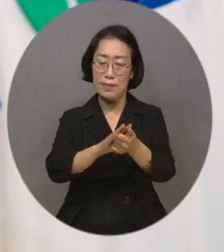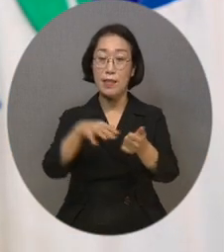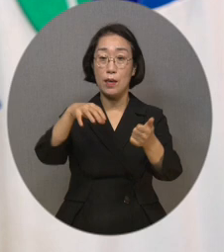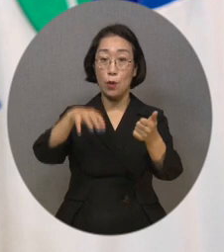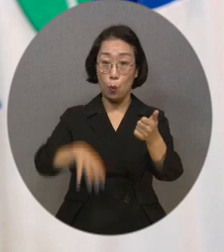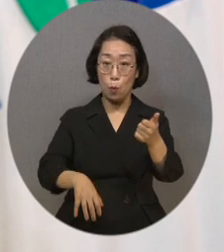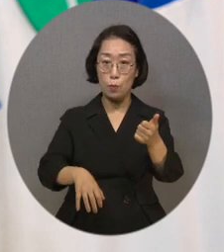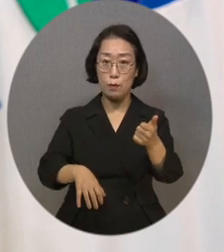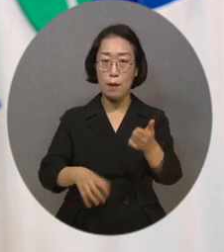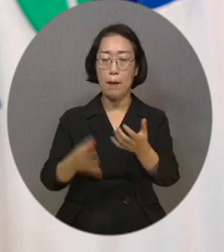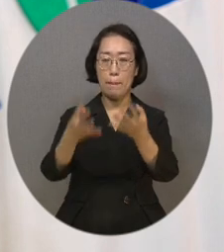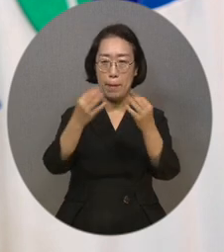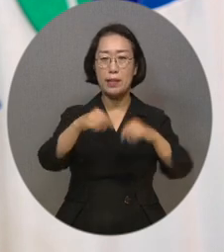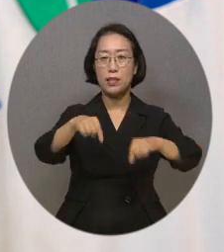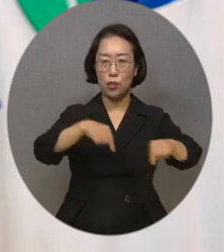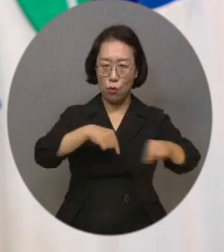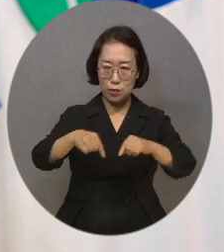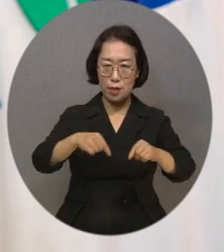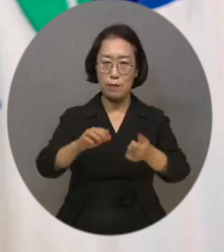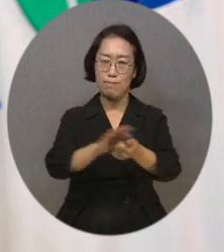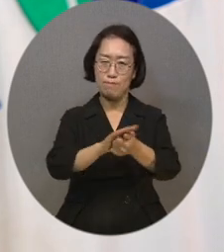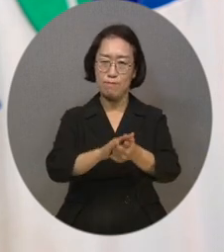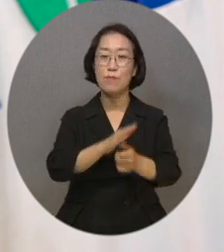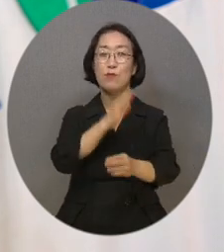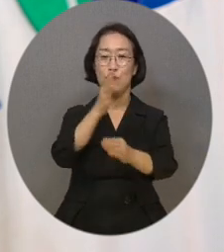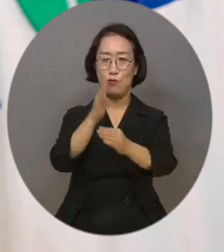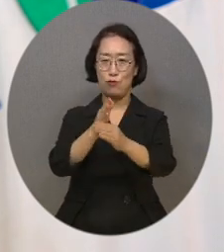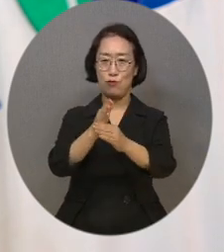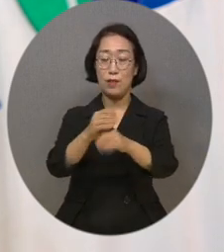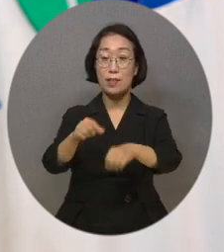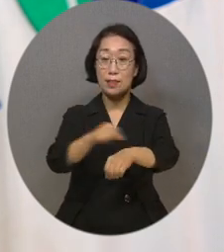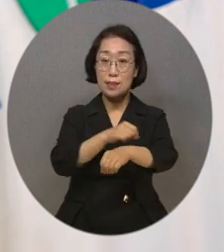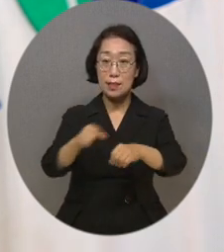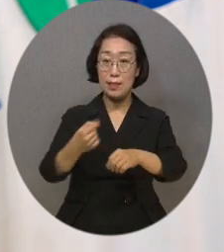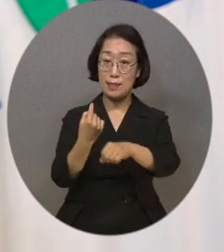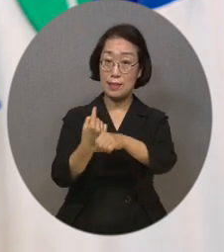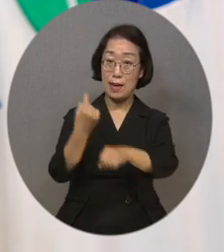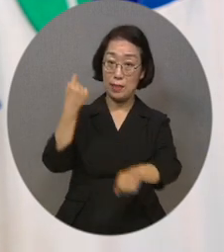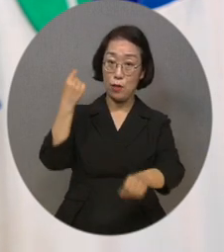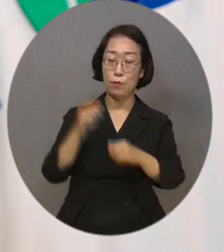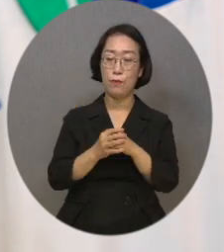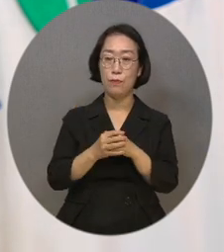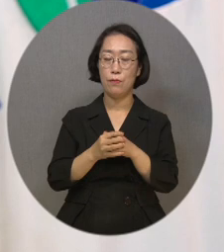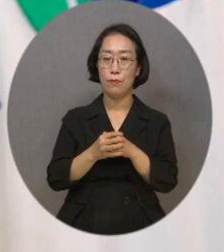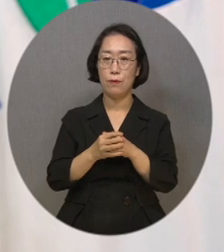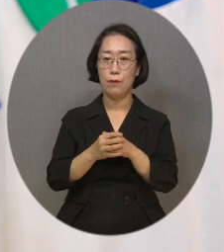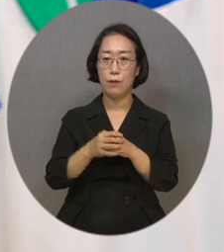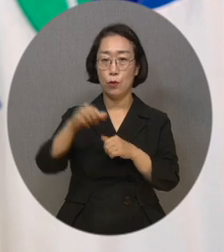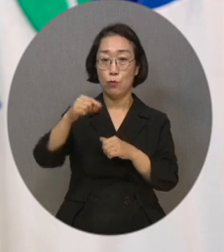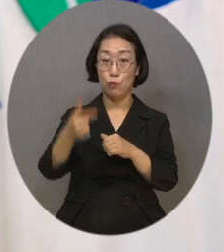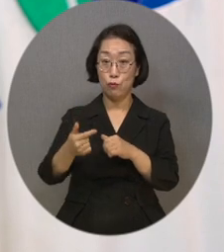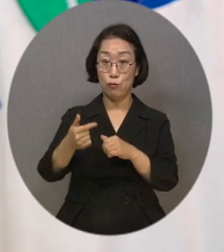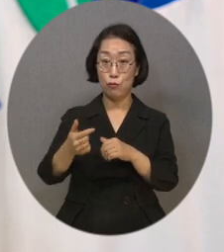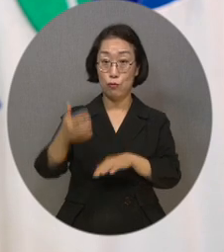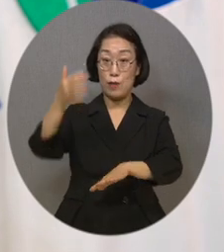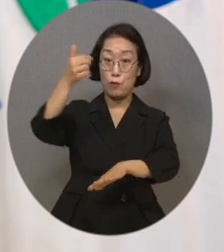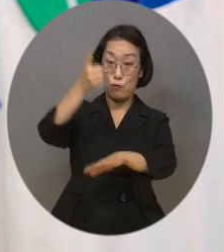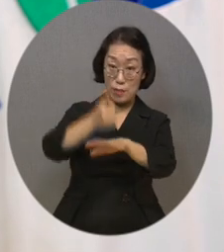복지 정책도 많이 좀 시행을 하고 있습니다. 특히 이제 작년에 이제 제가 그 군수가 된